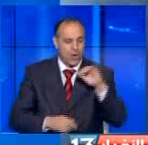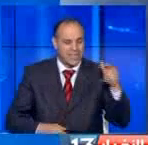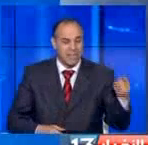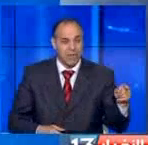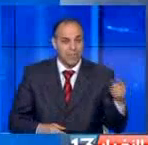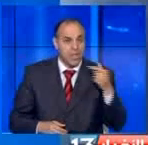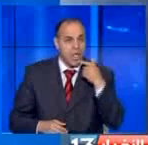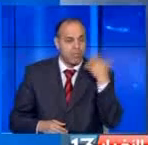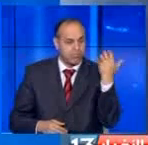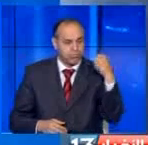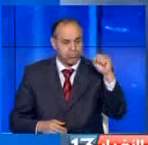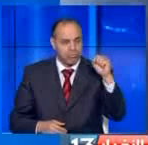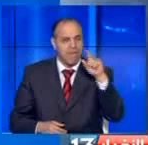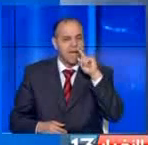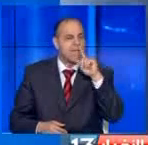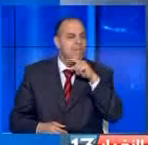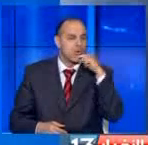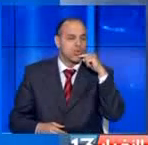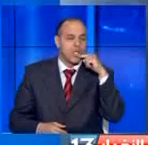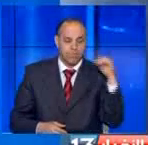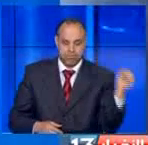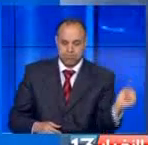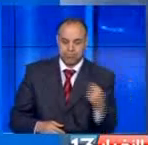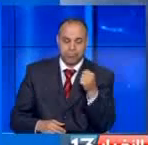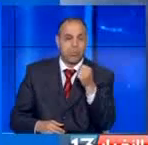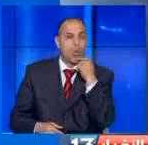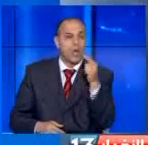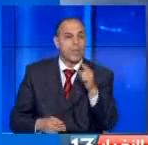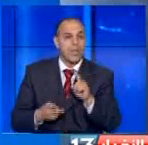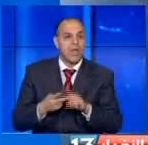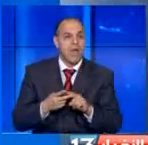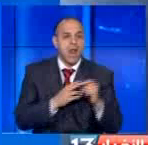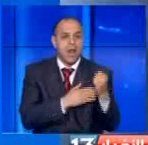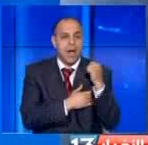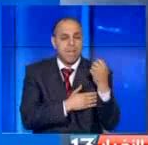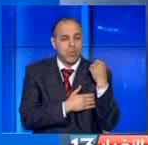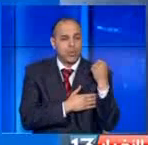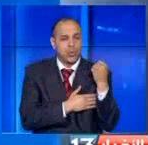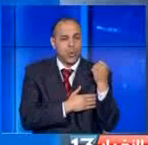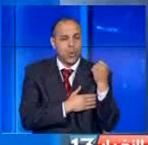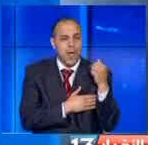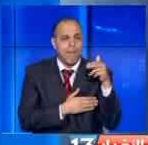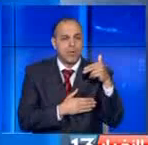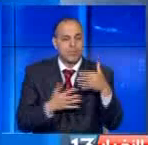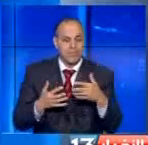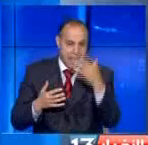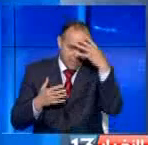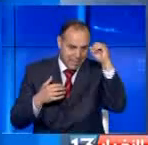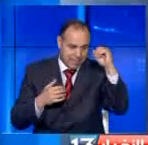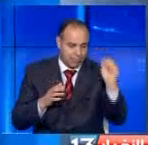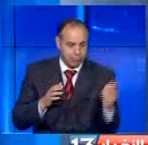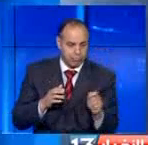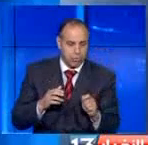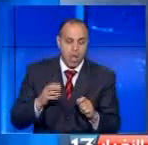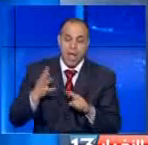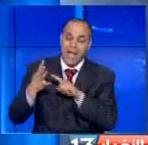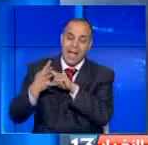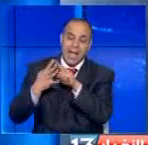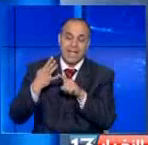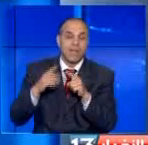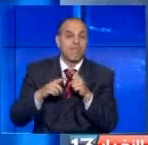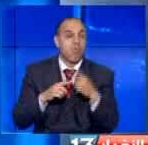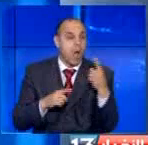الصفراء، حيث توجت الروسية أناستازيا بافليتشينكوفا بلقب بطولة مونتيري المكسيكية للتنس للمرة الرابعة